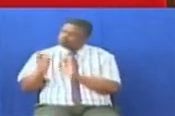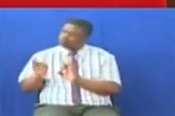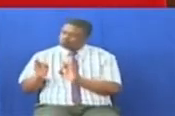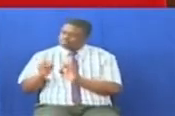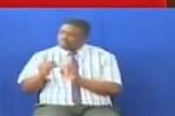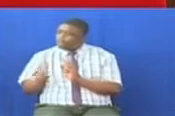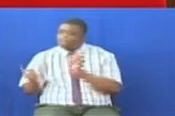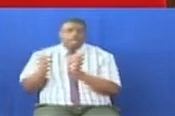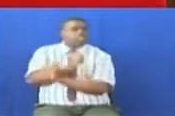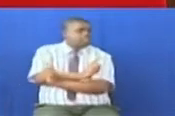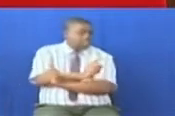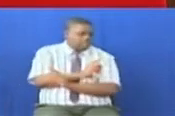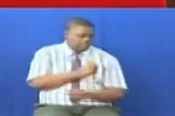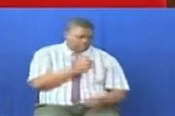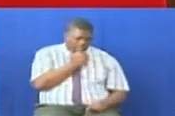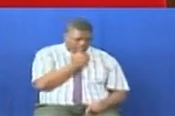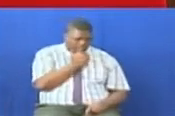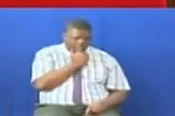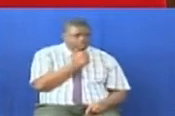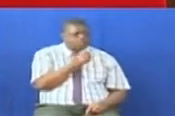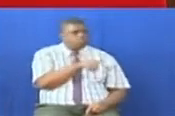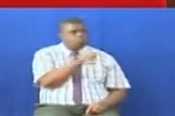bado huyu mfanyakazi anakuwa